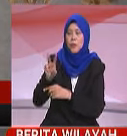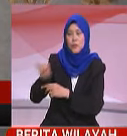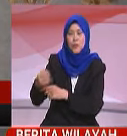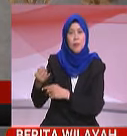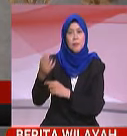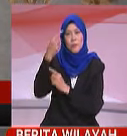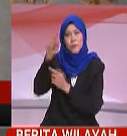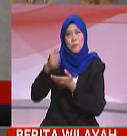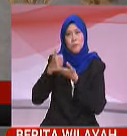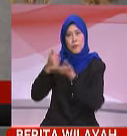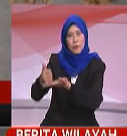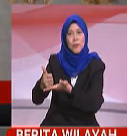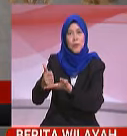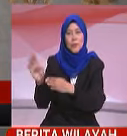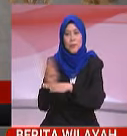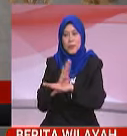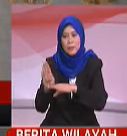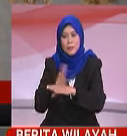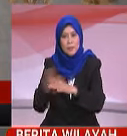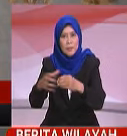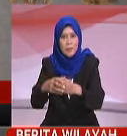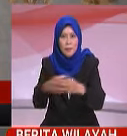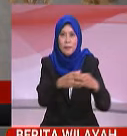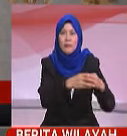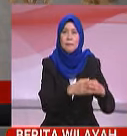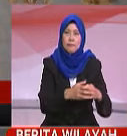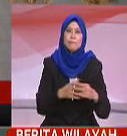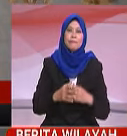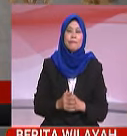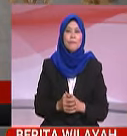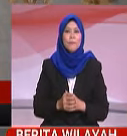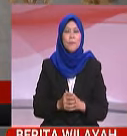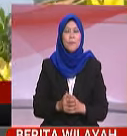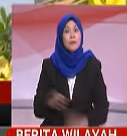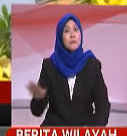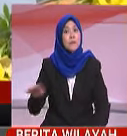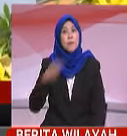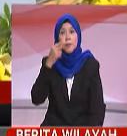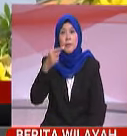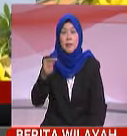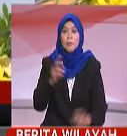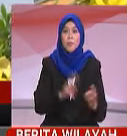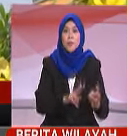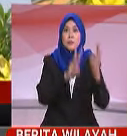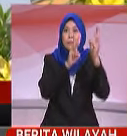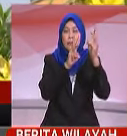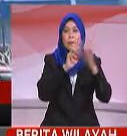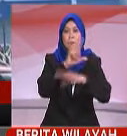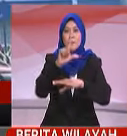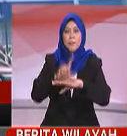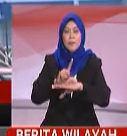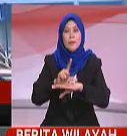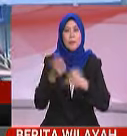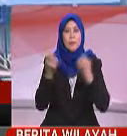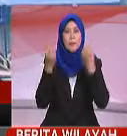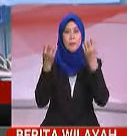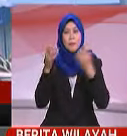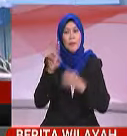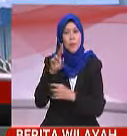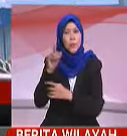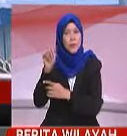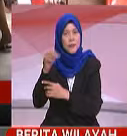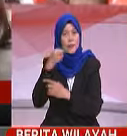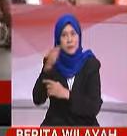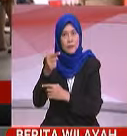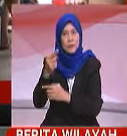eh untuk membantu penyebabnya kecil penjajah dan sebagainya bio berkata demikian di Wisma perbatasan Labuhan Ridwan memaklumkan